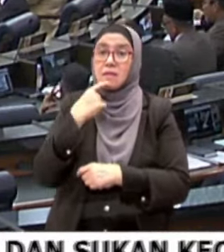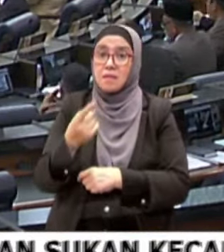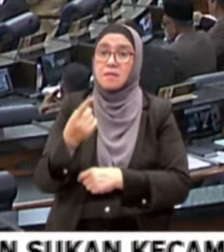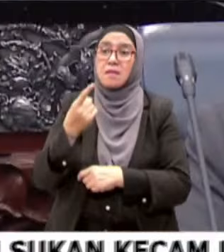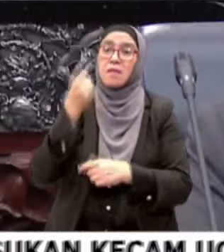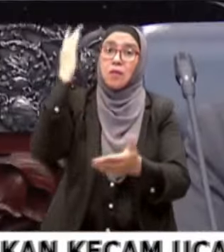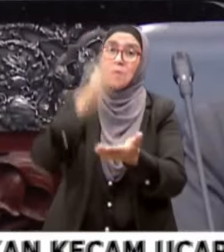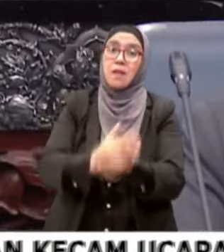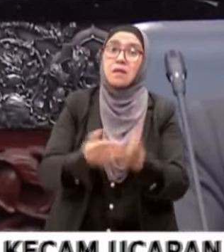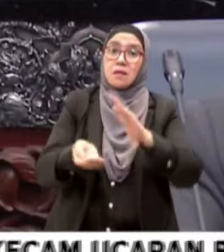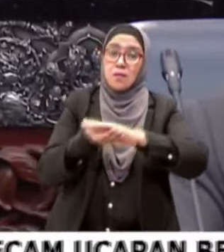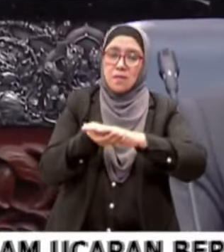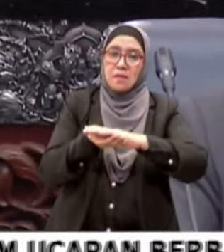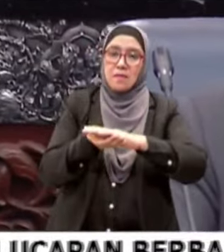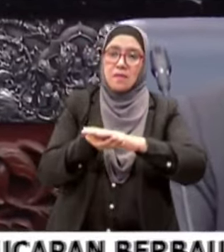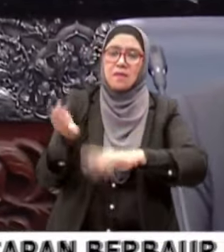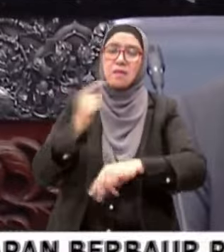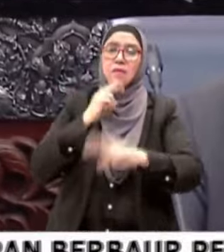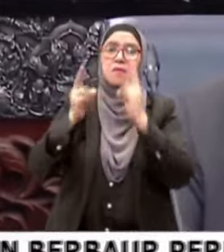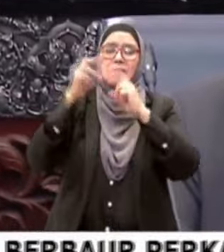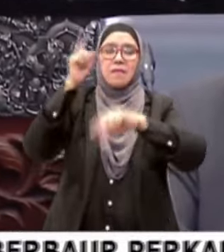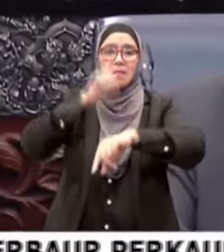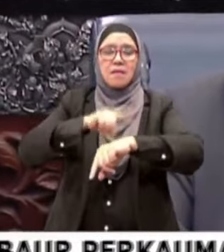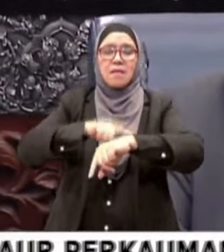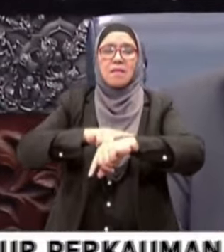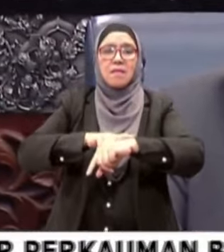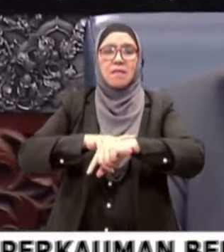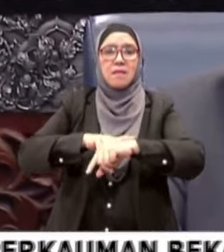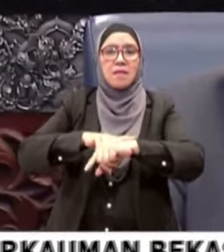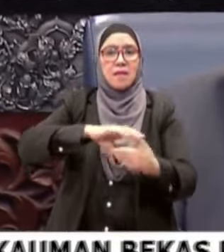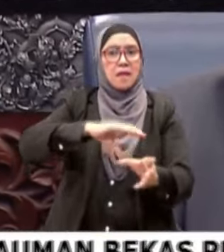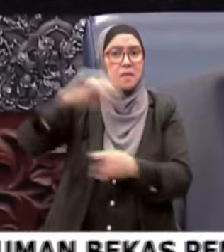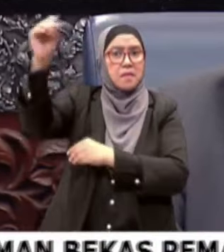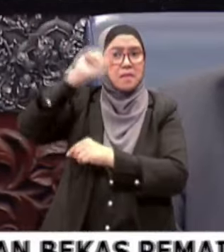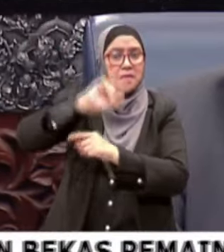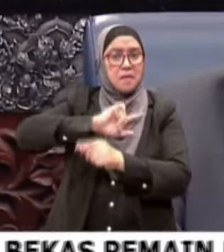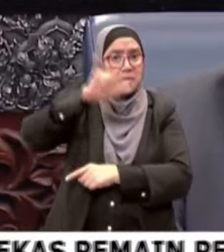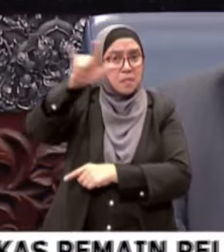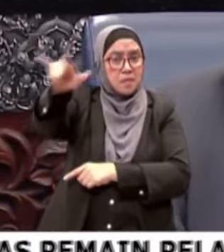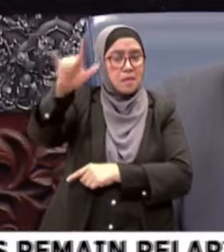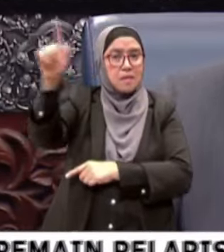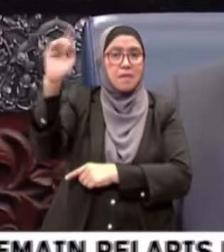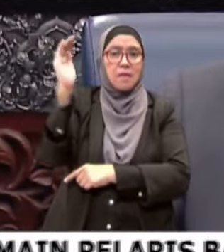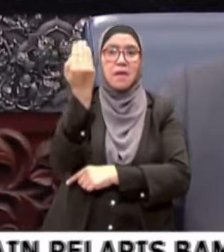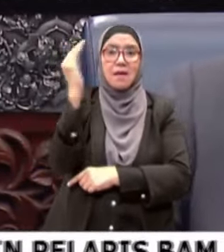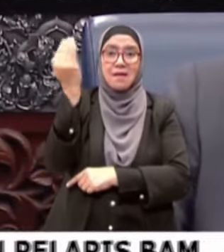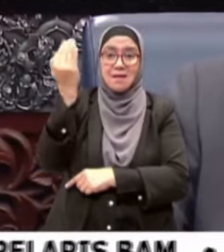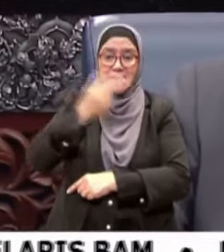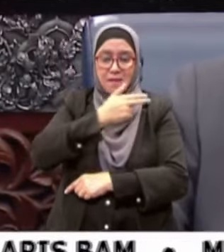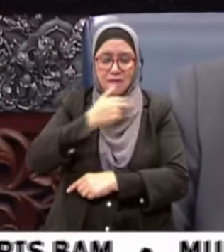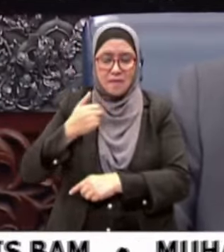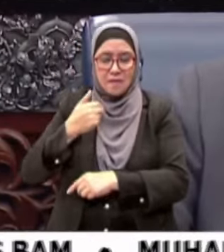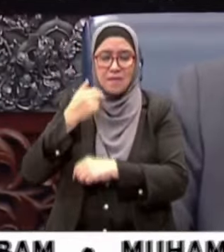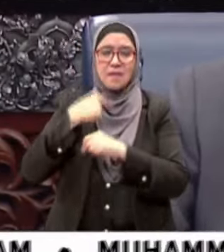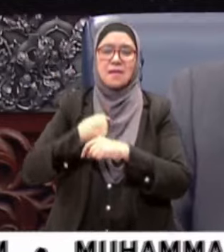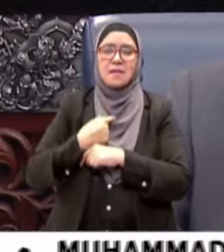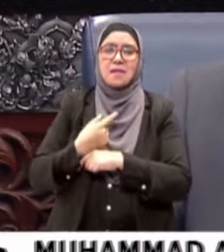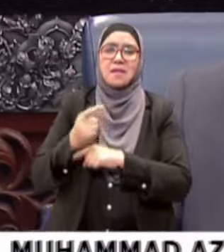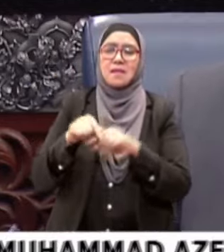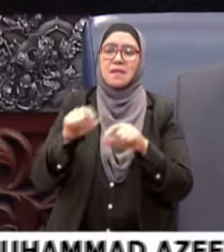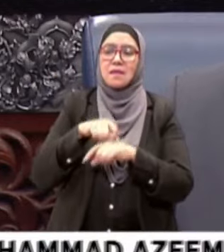ucapan sobat itu berada di Jakarta di kedutaan negara di Jakarta pada 8 Januari 2023 23 juga